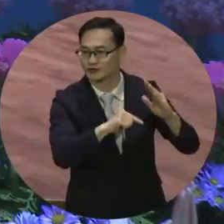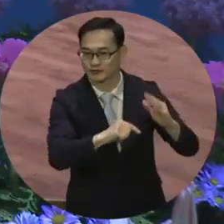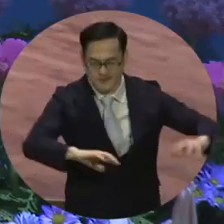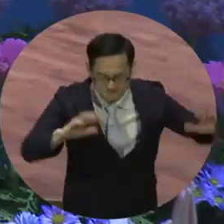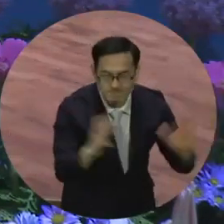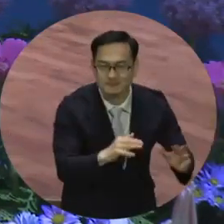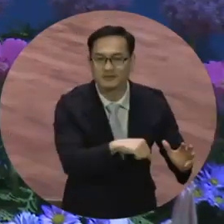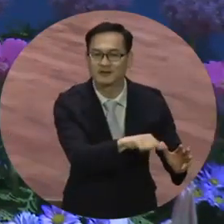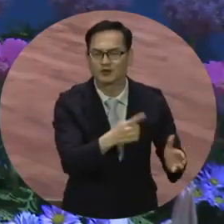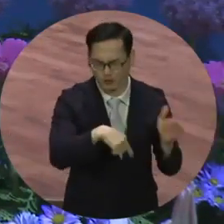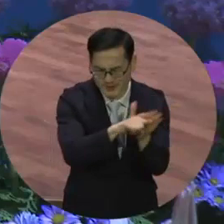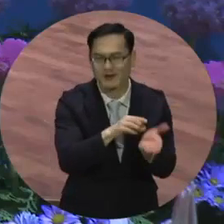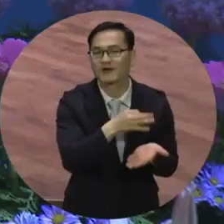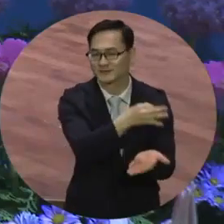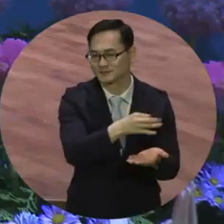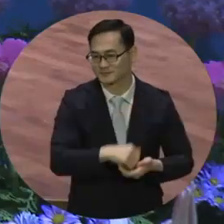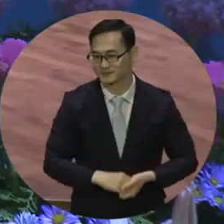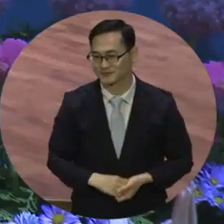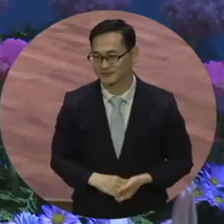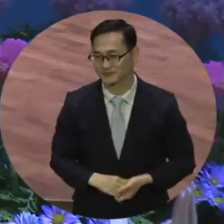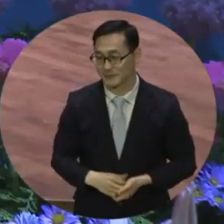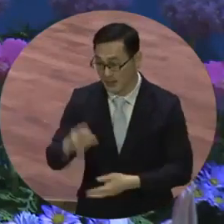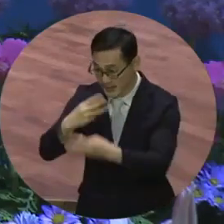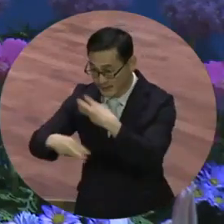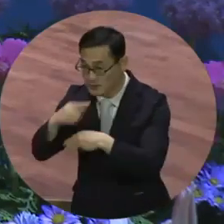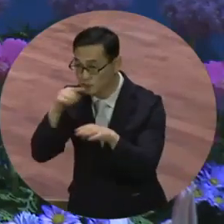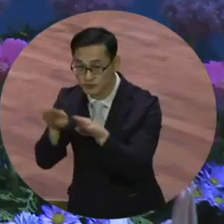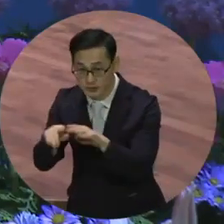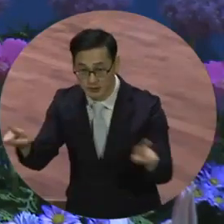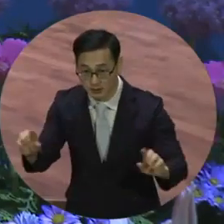하필 뭐 렘넌트 주일과 왜 겹치느냐?